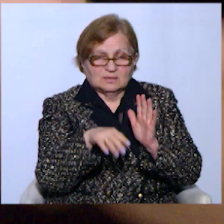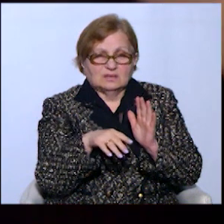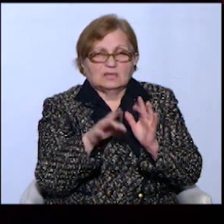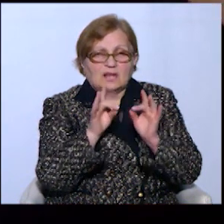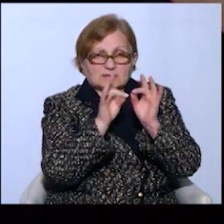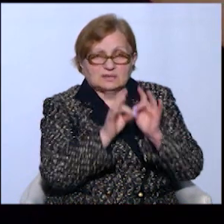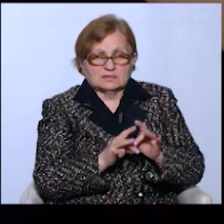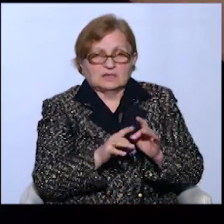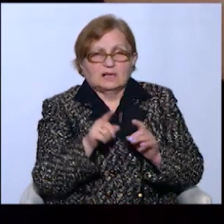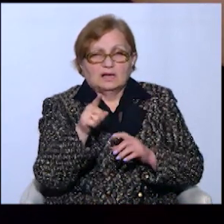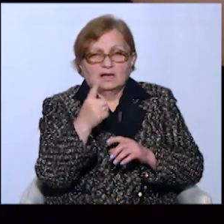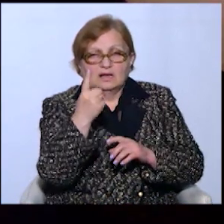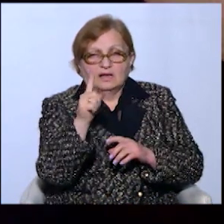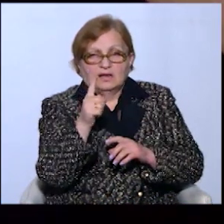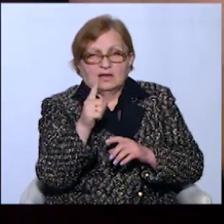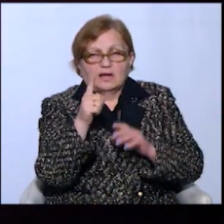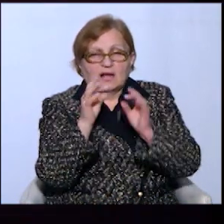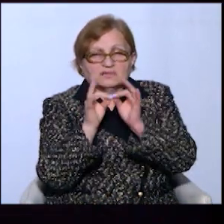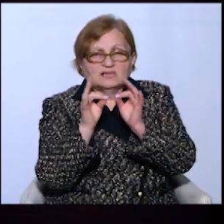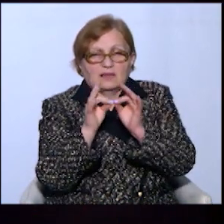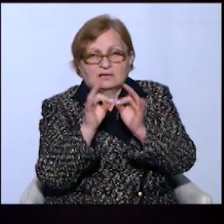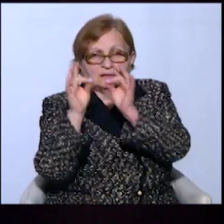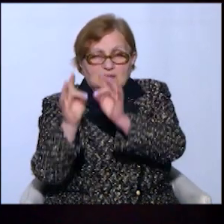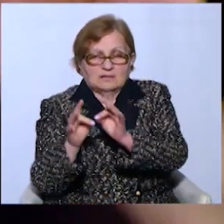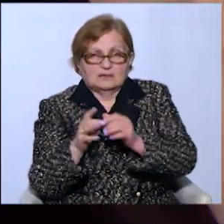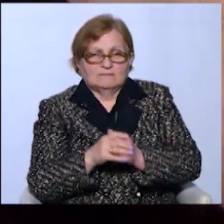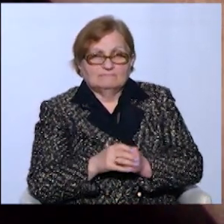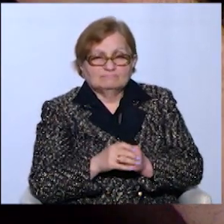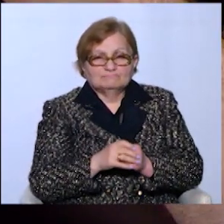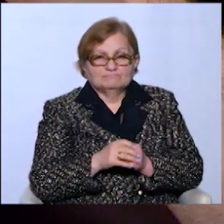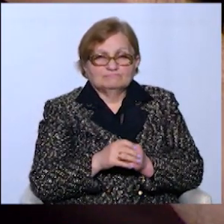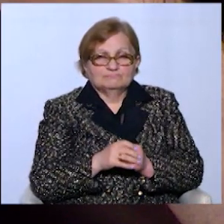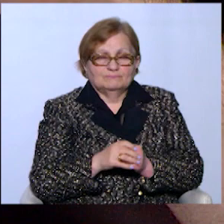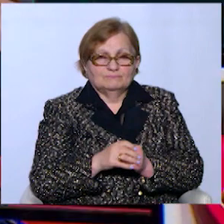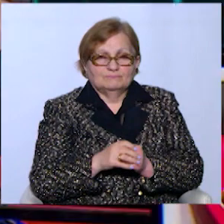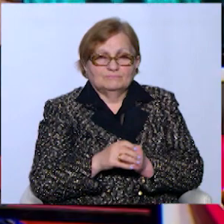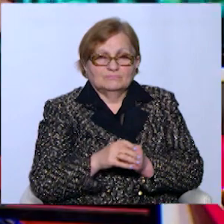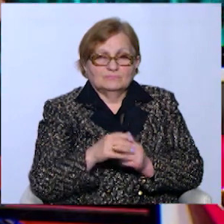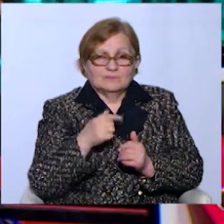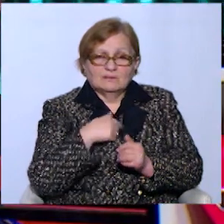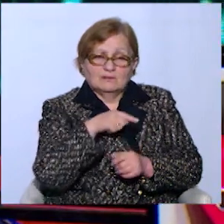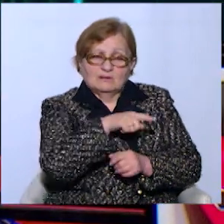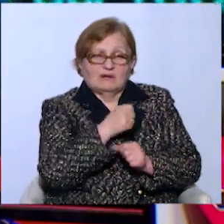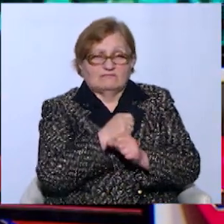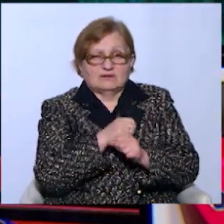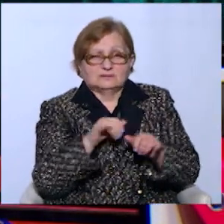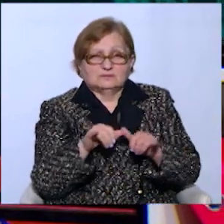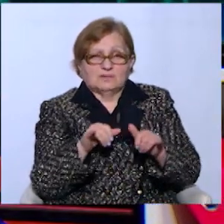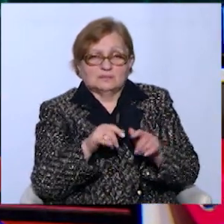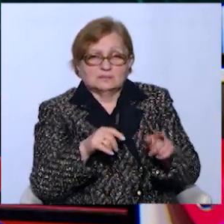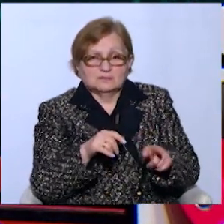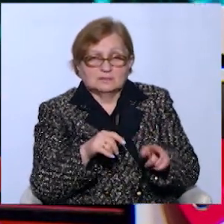10 ლარიანი და 1 10 ლარიანი მოვიტანე აქ. აი ასეთი სურათი გქონდა ჩვენ მაგიდაზე.